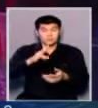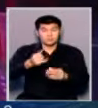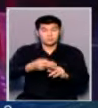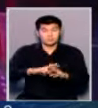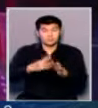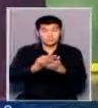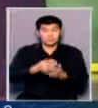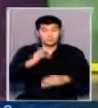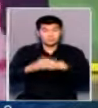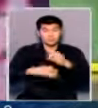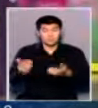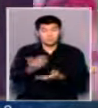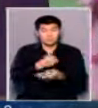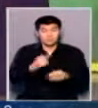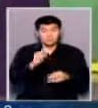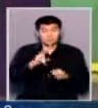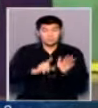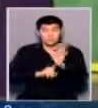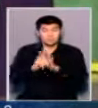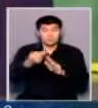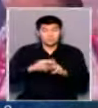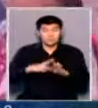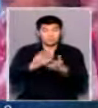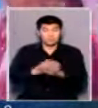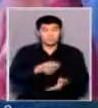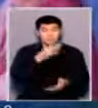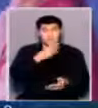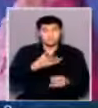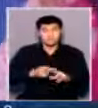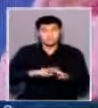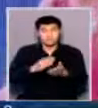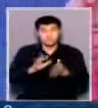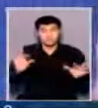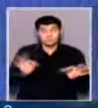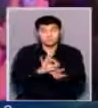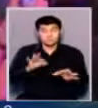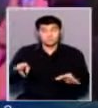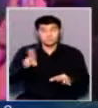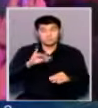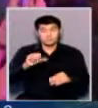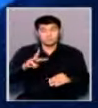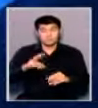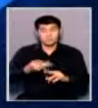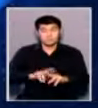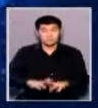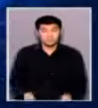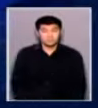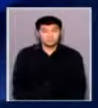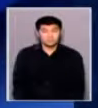де балғындардың барлығы алғашқы орындарға әбден лайық, дейді әнші Димаш Құдайберген.